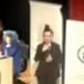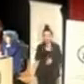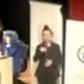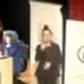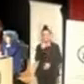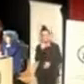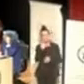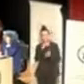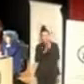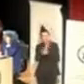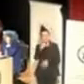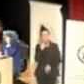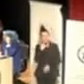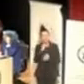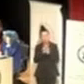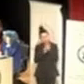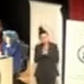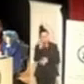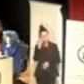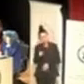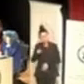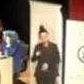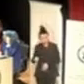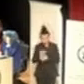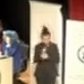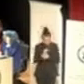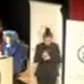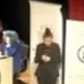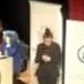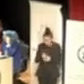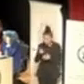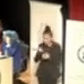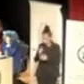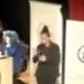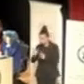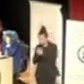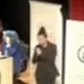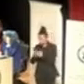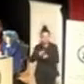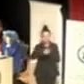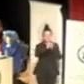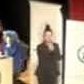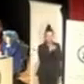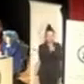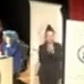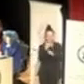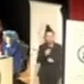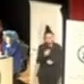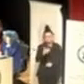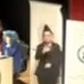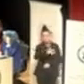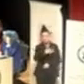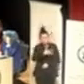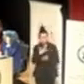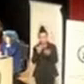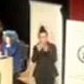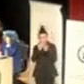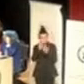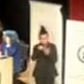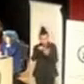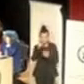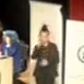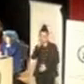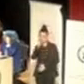aracılığıyla uzman yine alanında metinlerin çevirileri yapıldı. Öncelikle tabii gönüllü okuyucularımız, bu konuda uzman